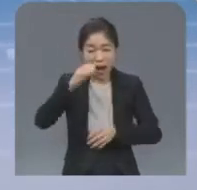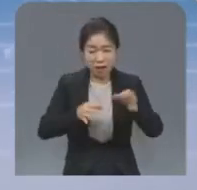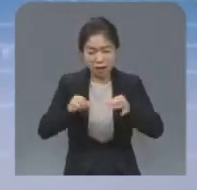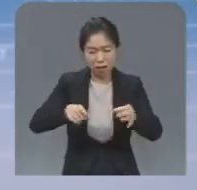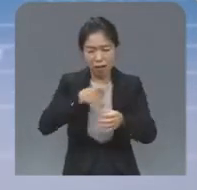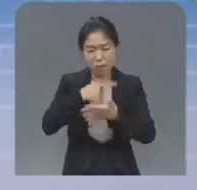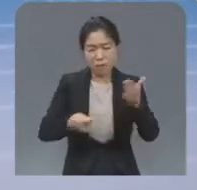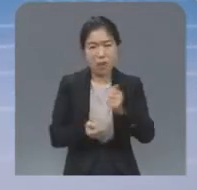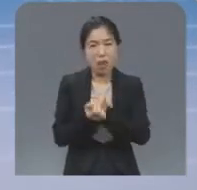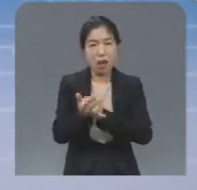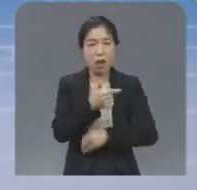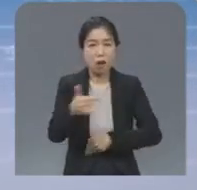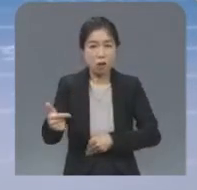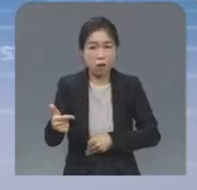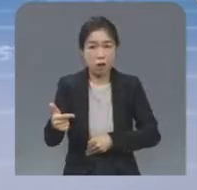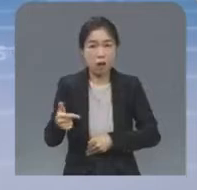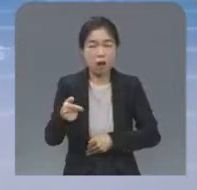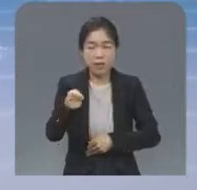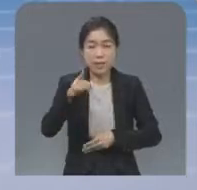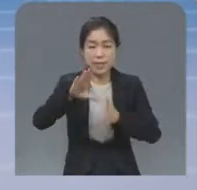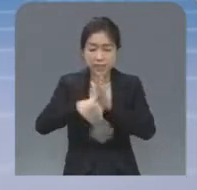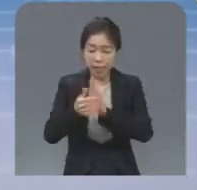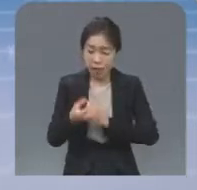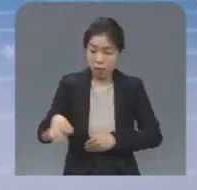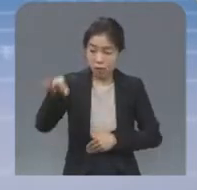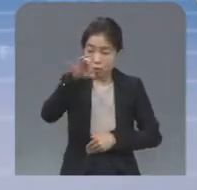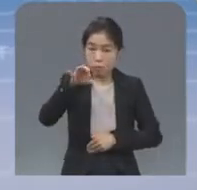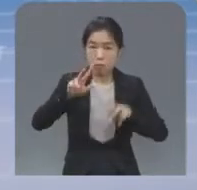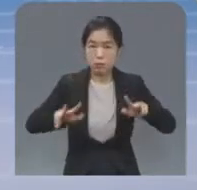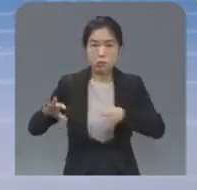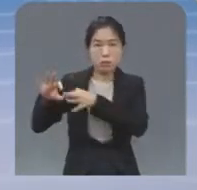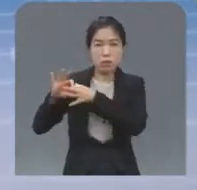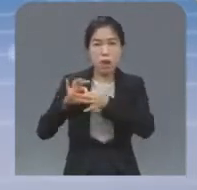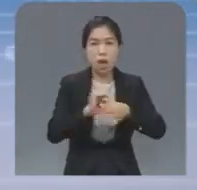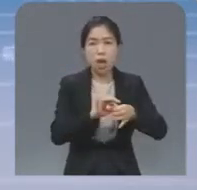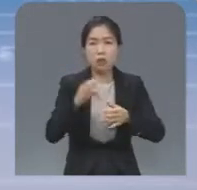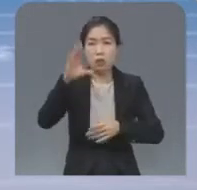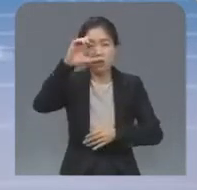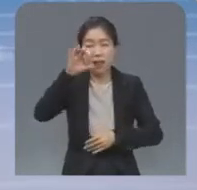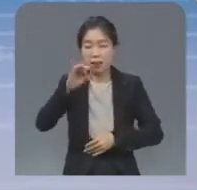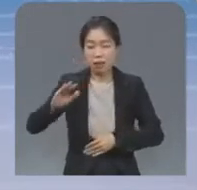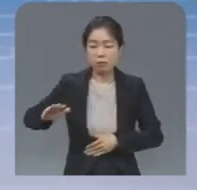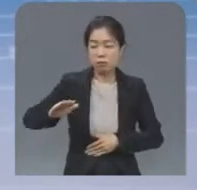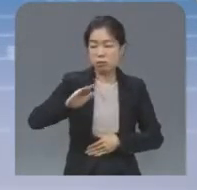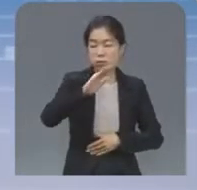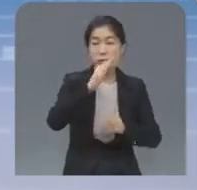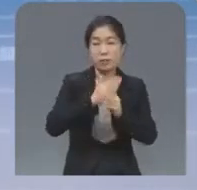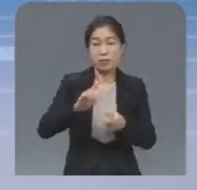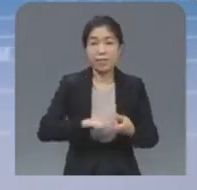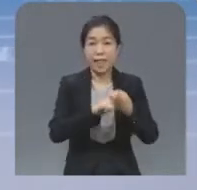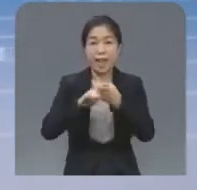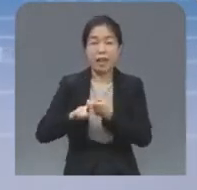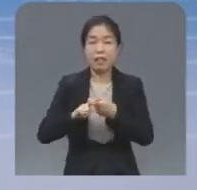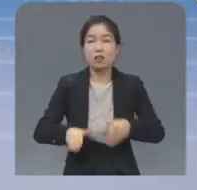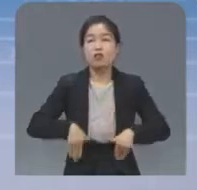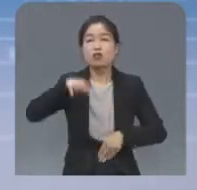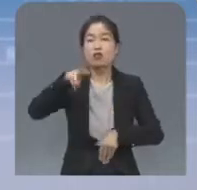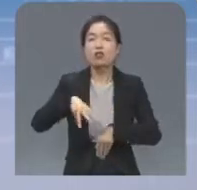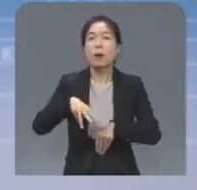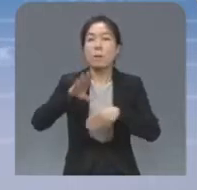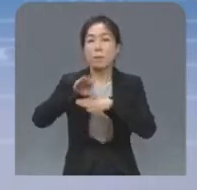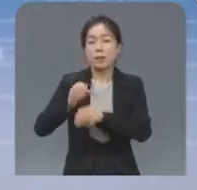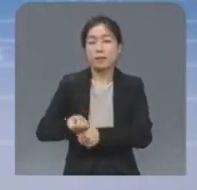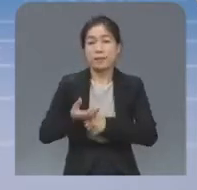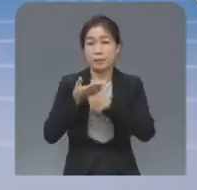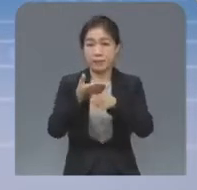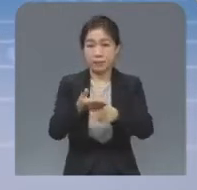줬습니다. 이때 오른 달걀값은 아직도 고공행진을 계속하고 있습니다. 네트워크 소식 춘천방송전국 이영일